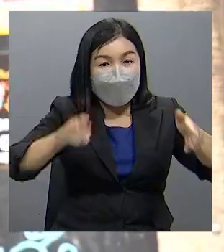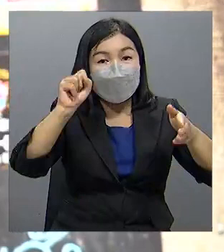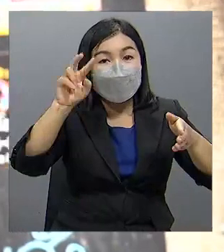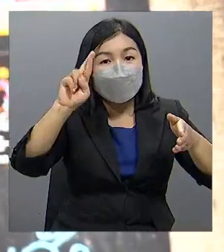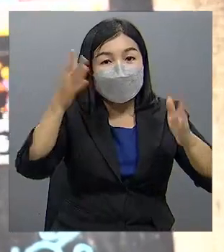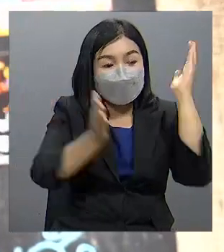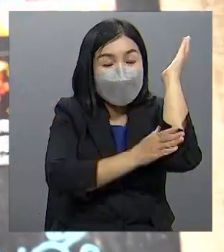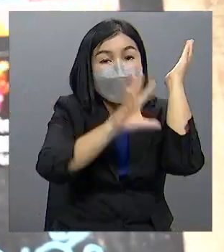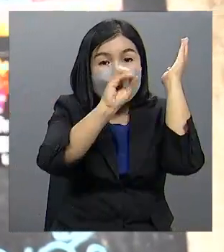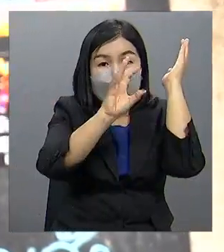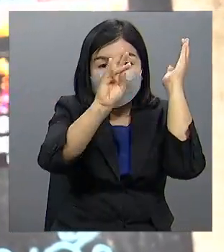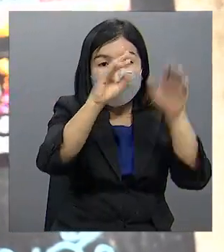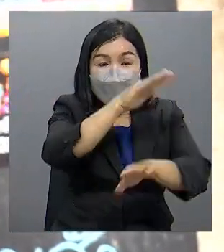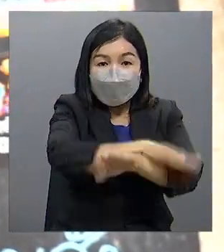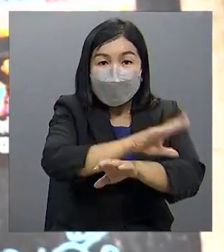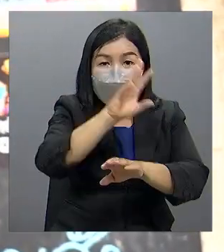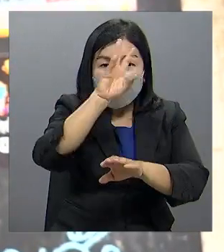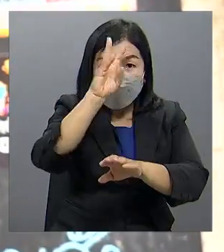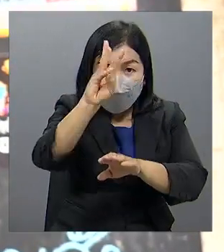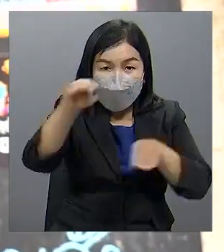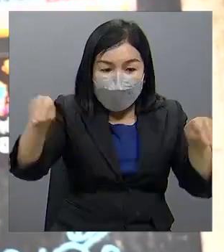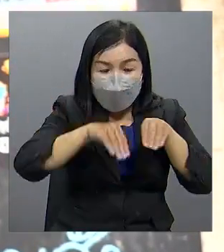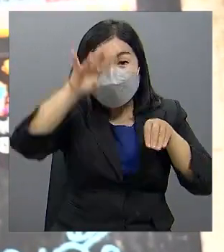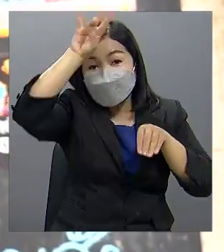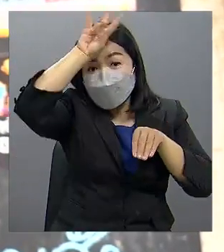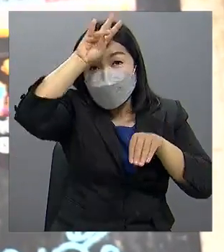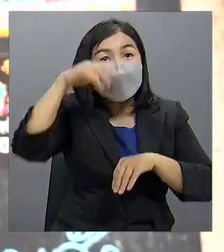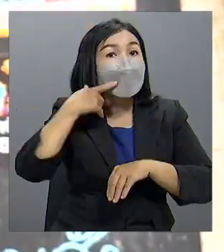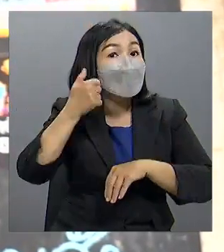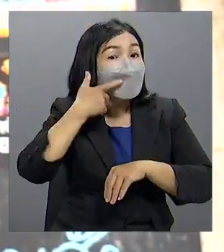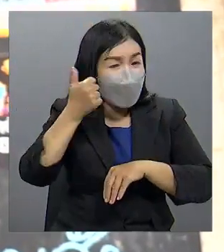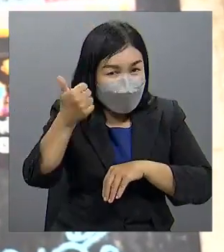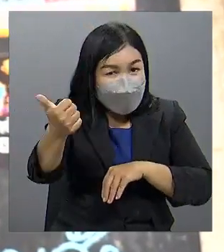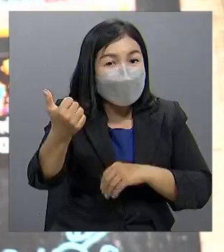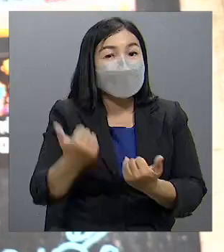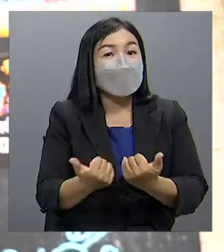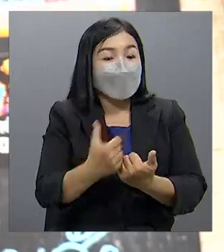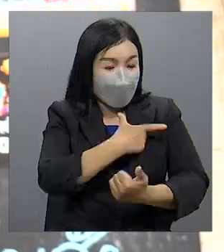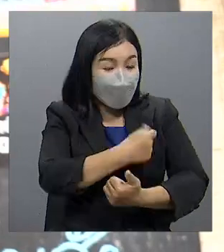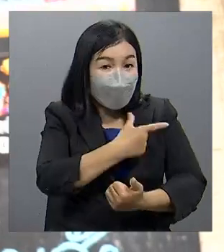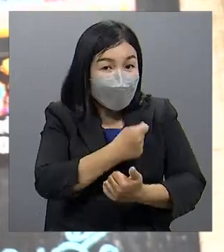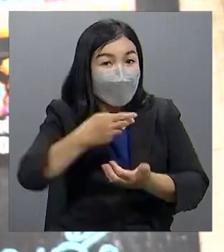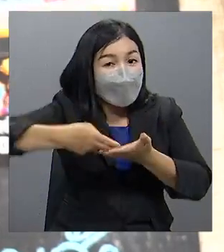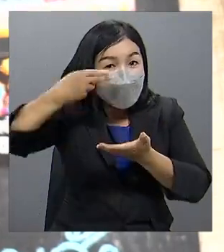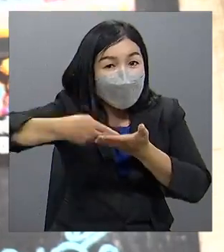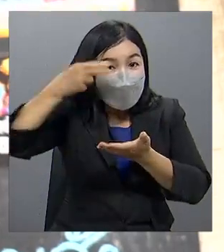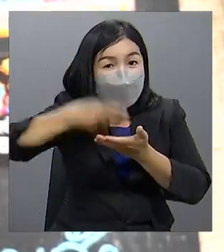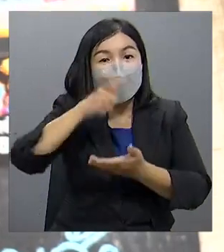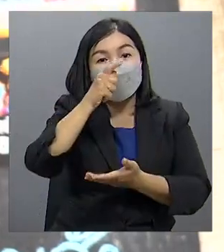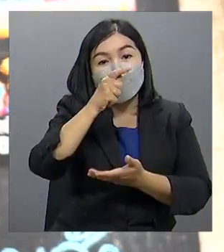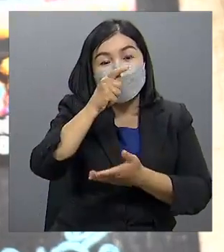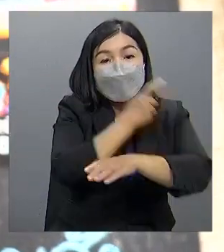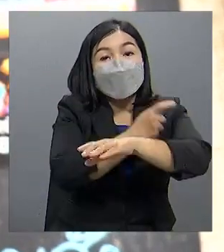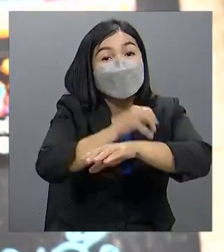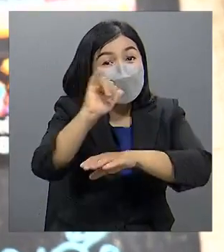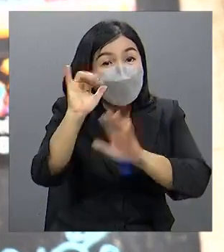แยก6ข้างเซเว่นนะครับผมอร่อยดีอร่อยจังถูกใจกับเตี๋ยวเรืออยุธยาเฮียอ่าฝากไว้ในอ้อม